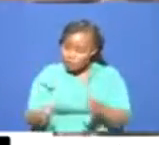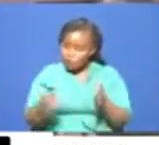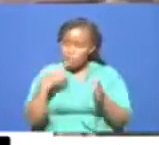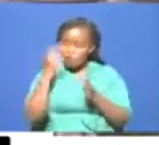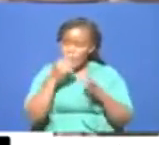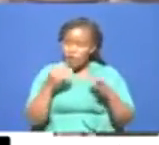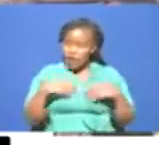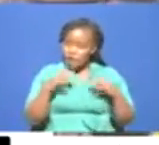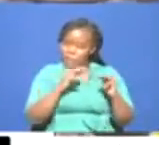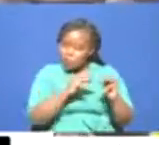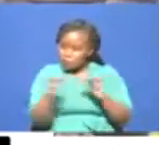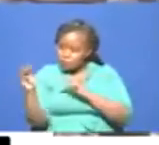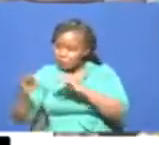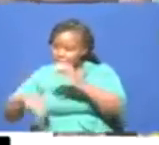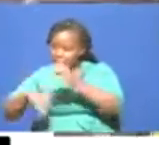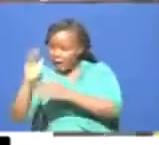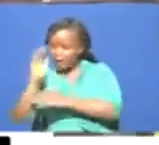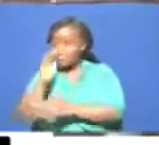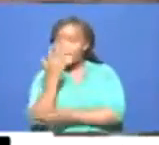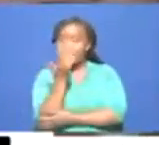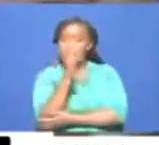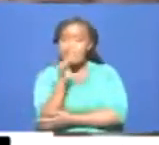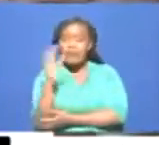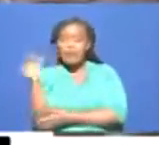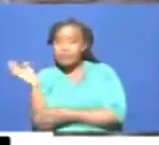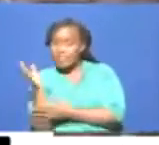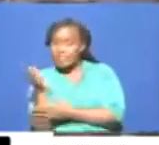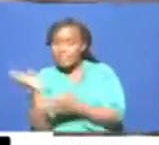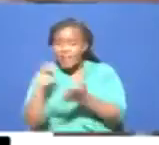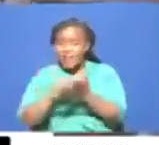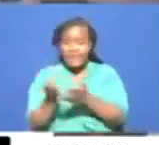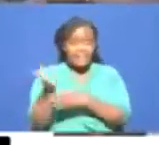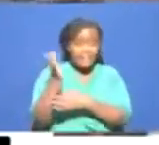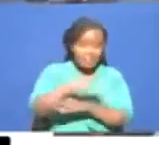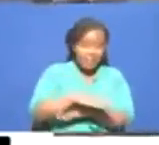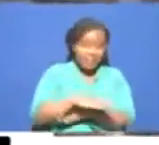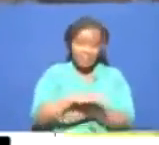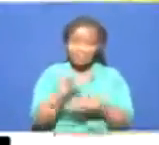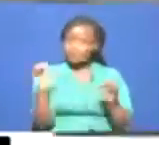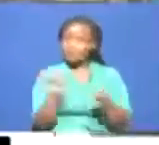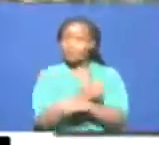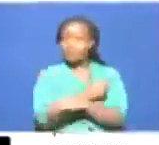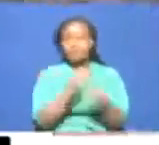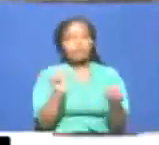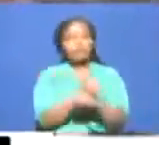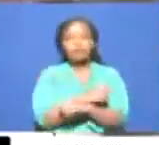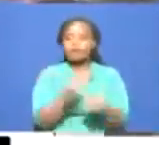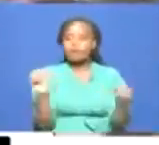msituni, hakuna mtu atarudi tena pale msituni.